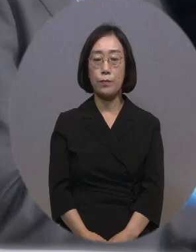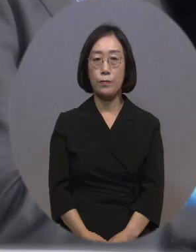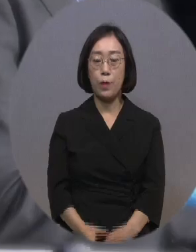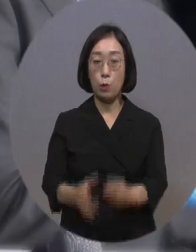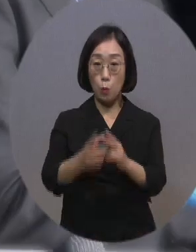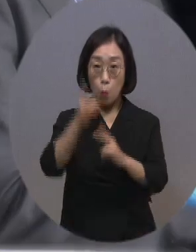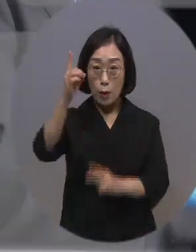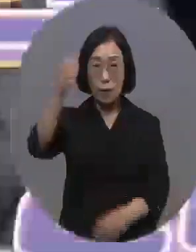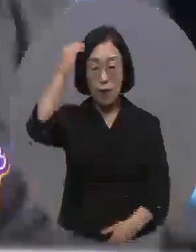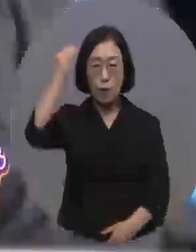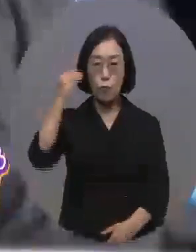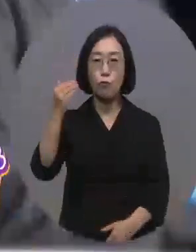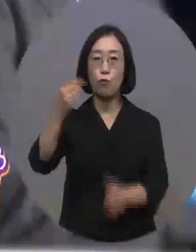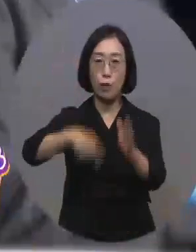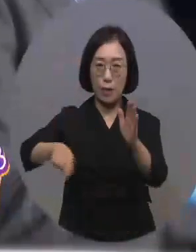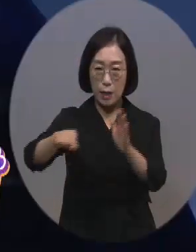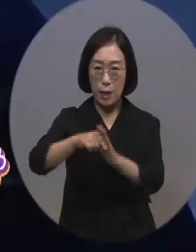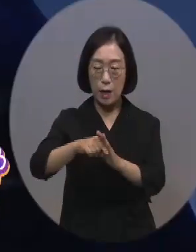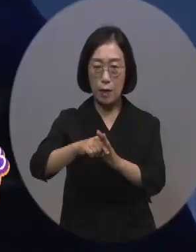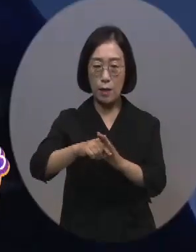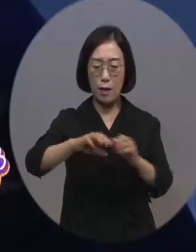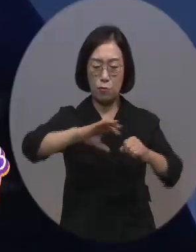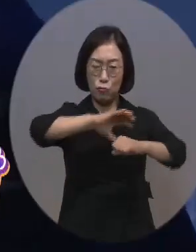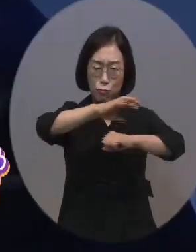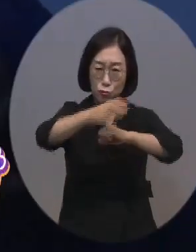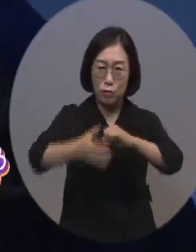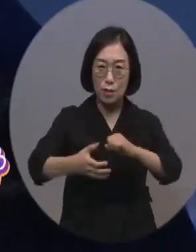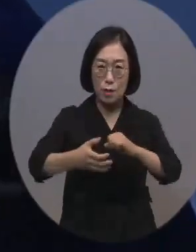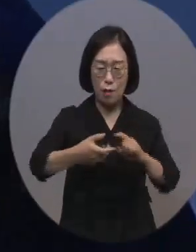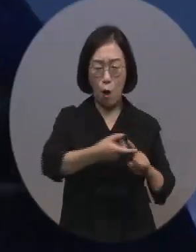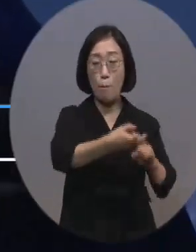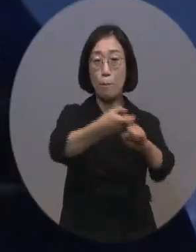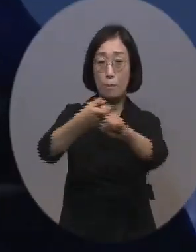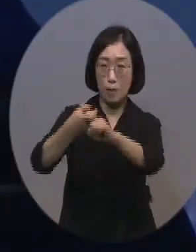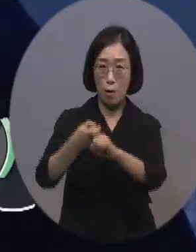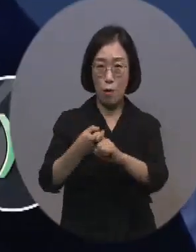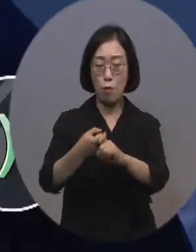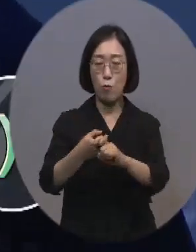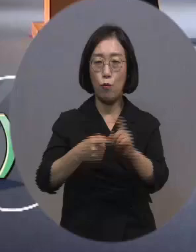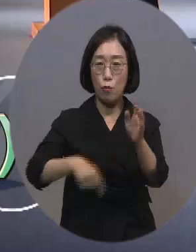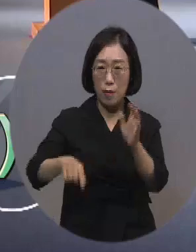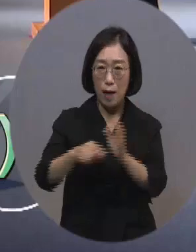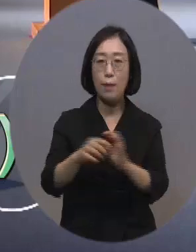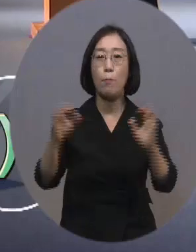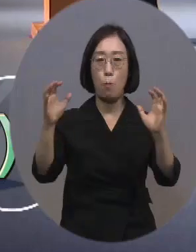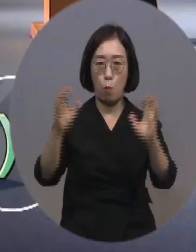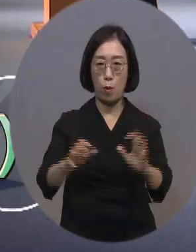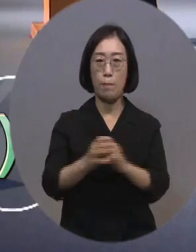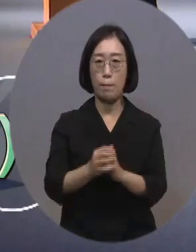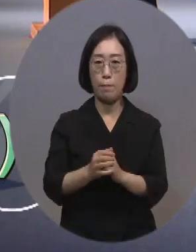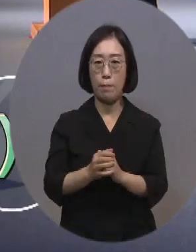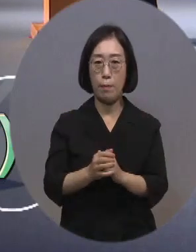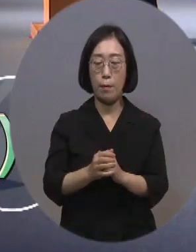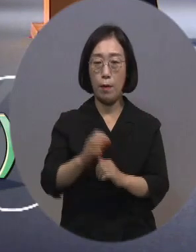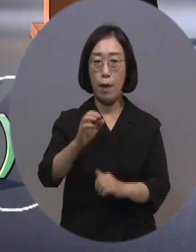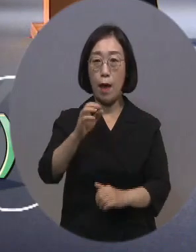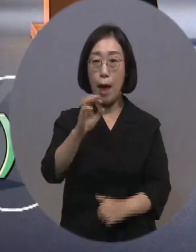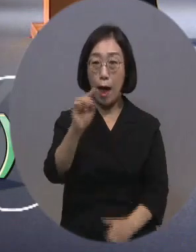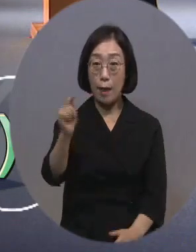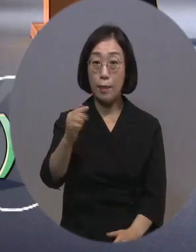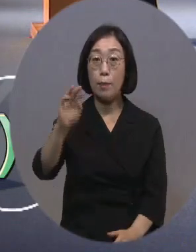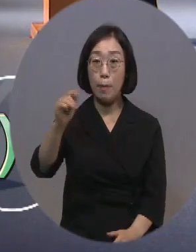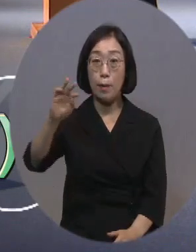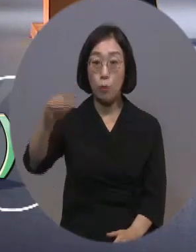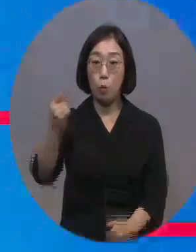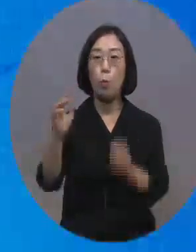통일 대한민국을 위한 국제협력과 연대장이 마련됐습니다. 2024 국제 한반도 포럼 현장을 찾았습니다.